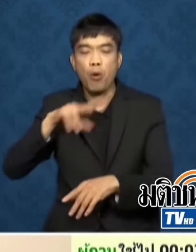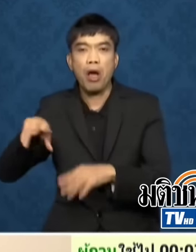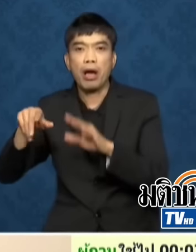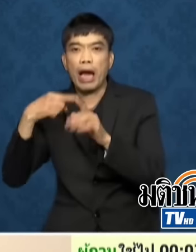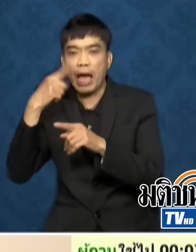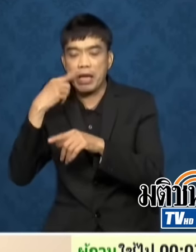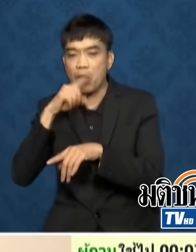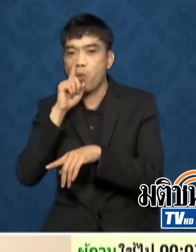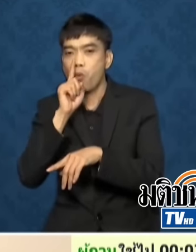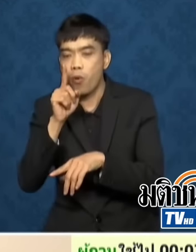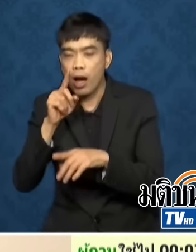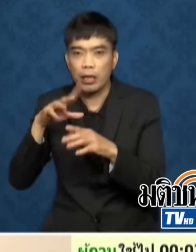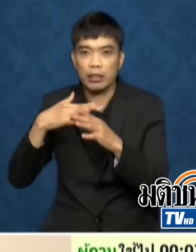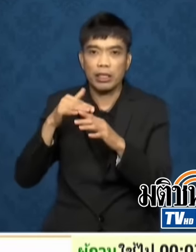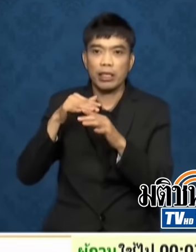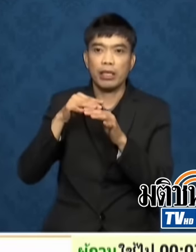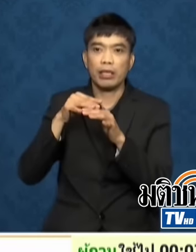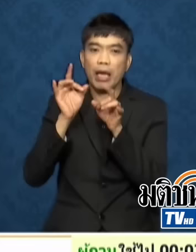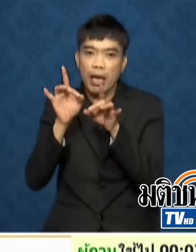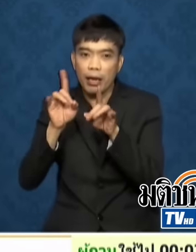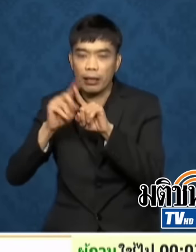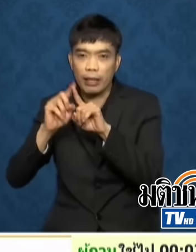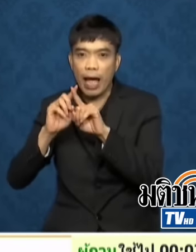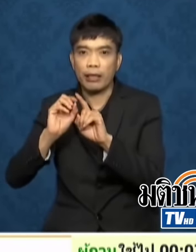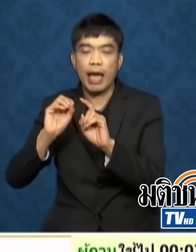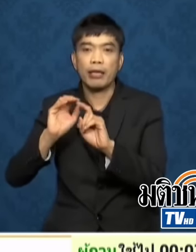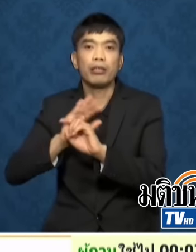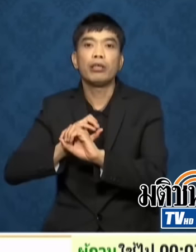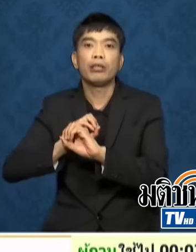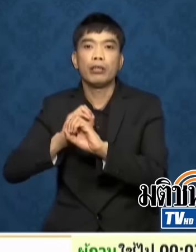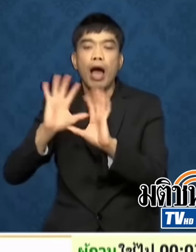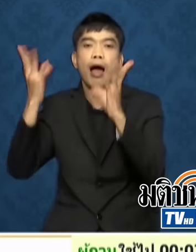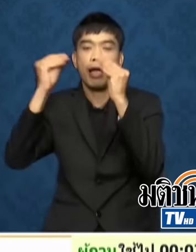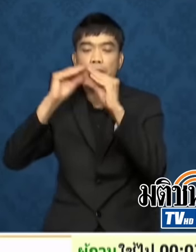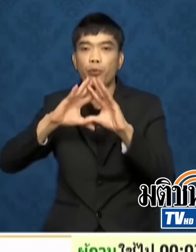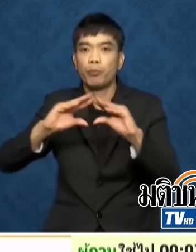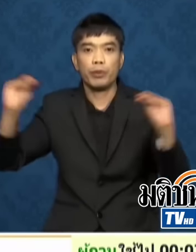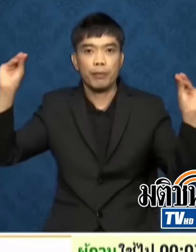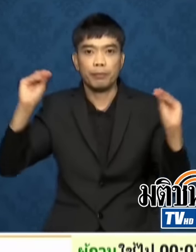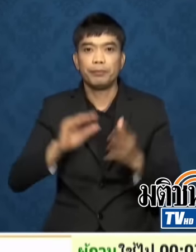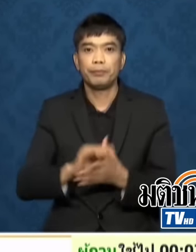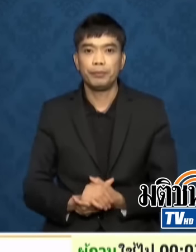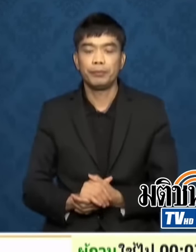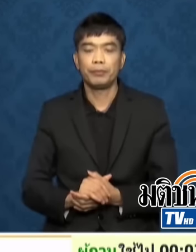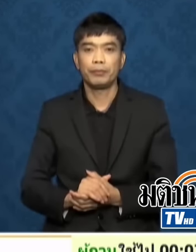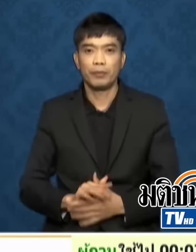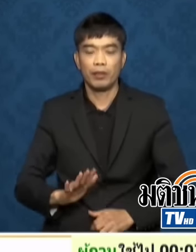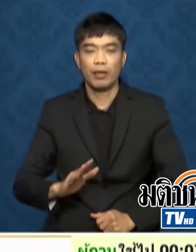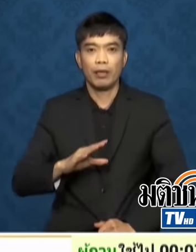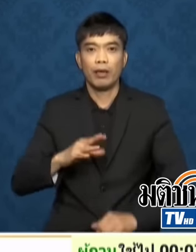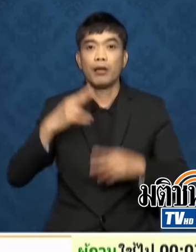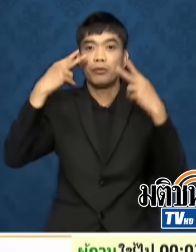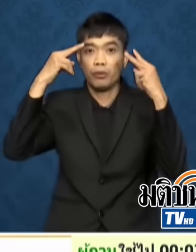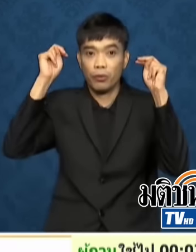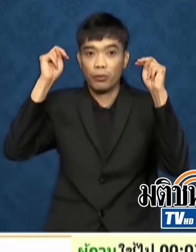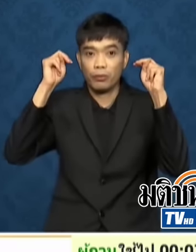การปฏิบัติต่อท่านอดีตนายกทัก